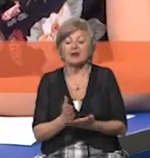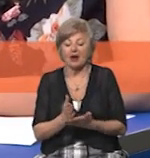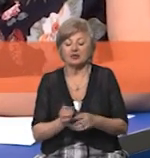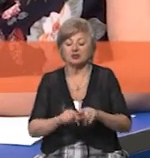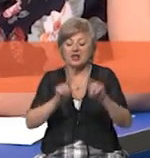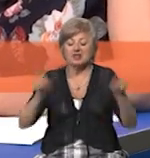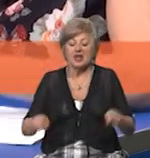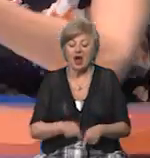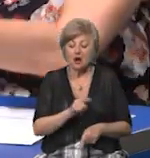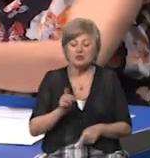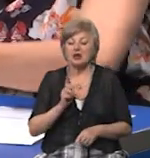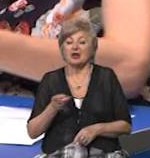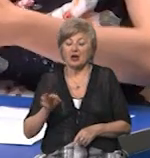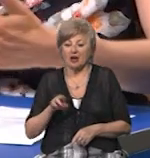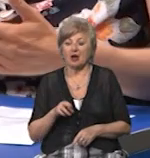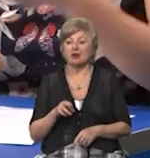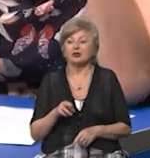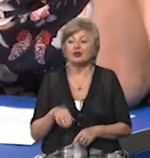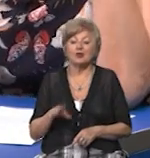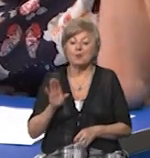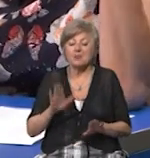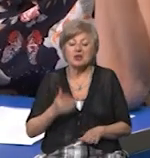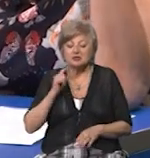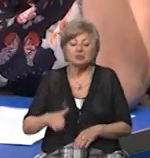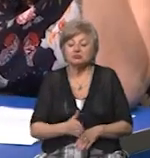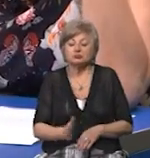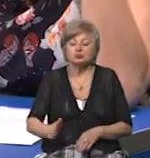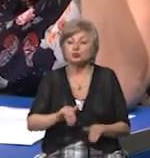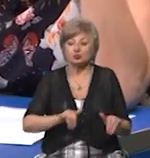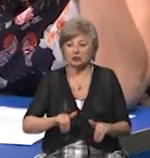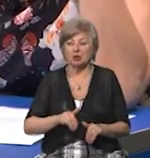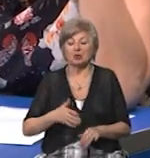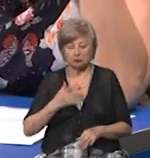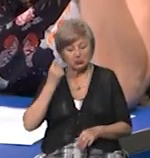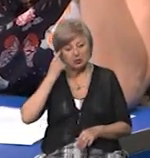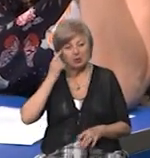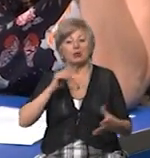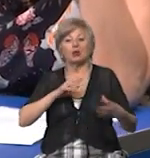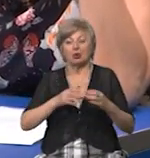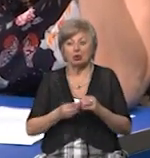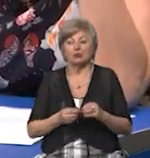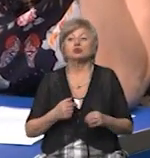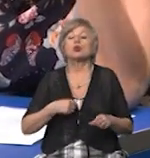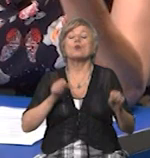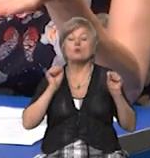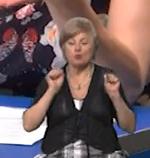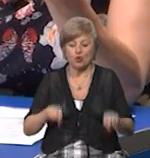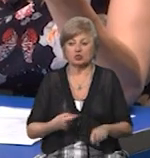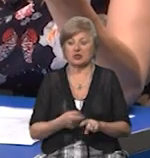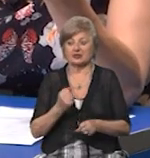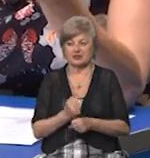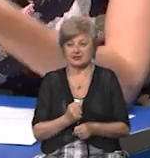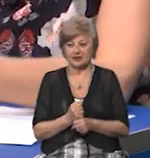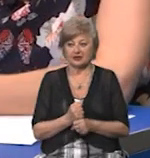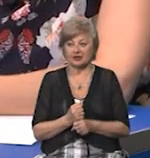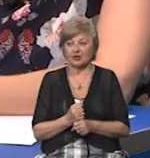діаметр, який стан, там повністю яка проблема, все проаналізувати. Де там є свіщі. І ми прийшли до висновку, що наша невелика команда може це зробити. Але